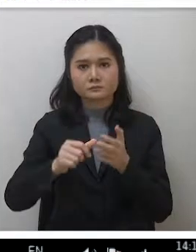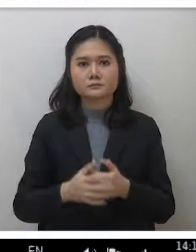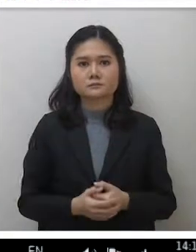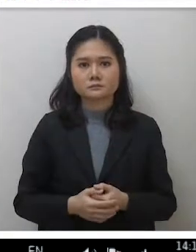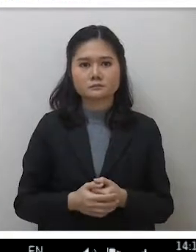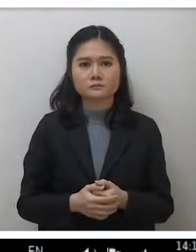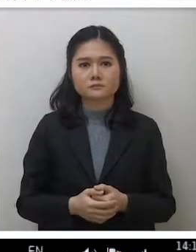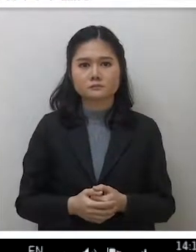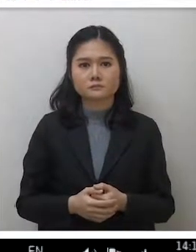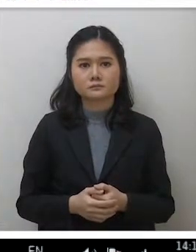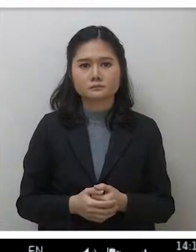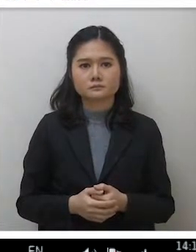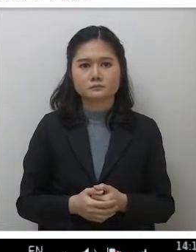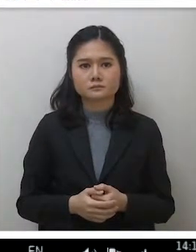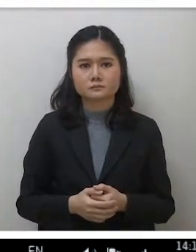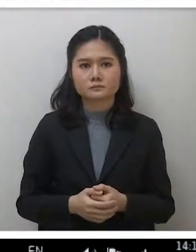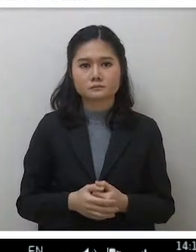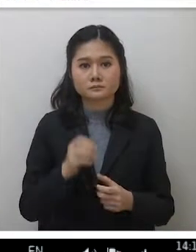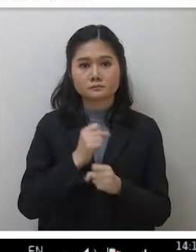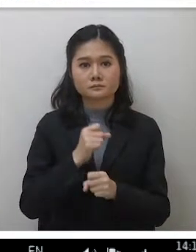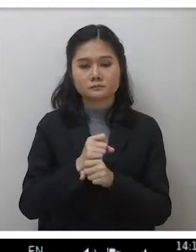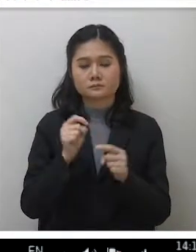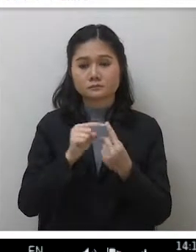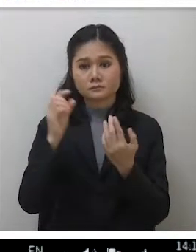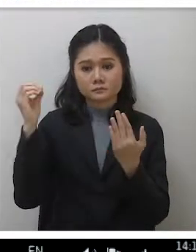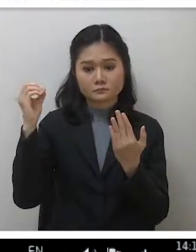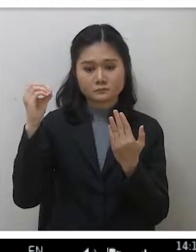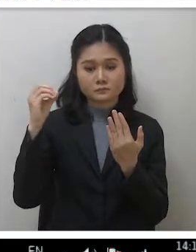ที่เป็นเส้นตัดเงาออกนะครับแล้วก็จะได้ฝั่งที่เป็นเงา